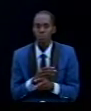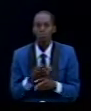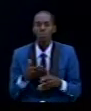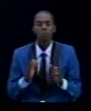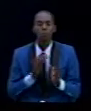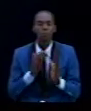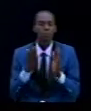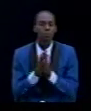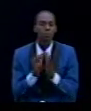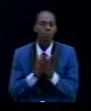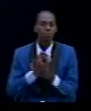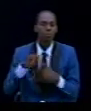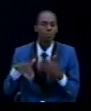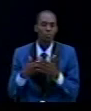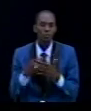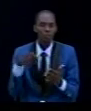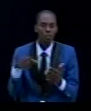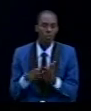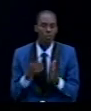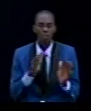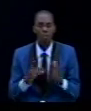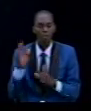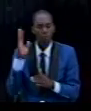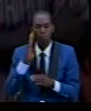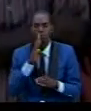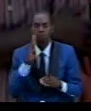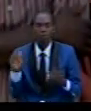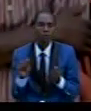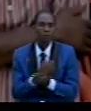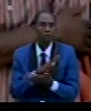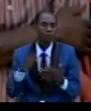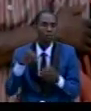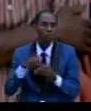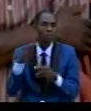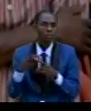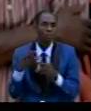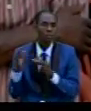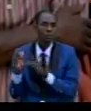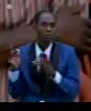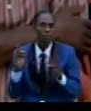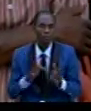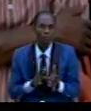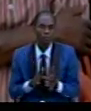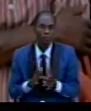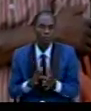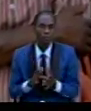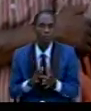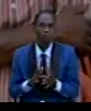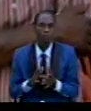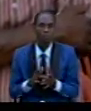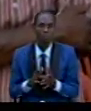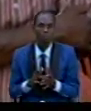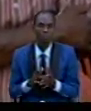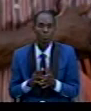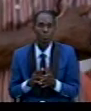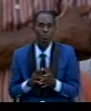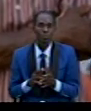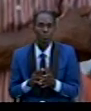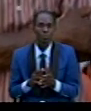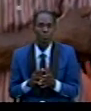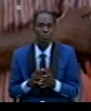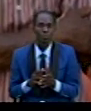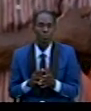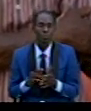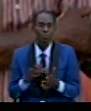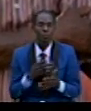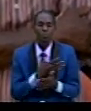these plans will be overthrown in the name of Jesus. La Bible dit que nous dirons quelque chose et sera établi. The word of God